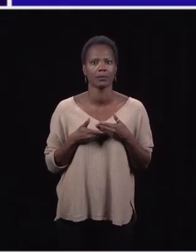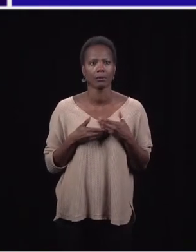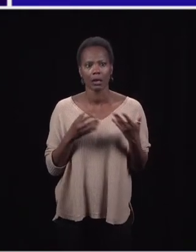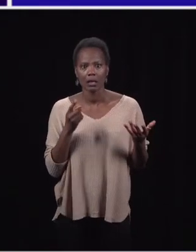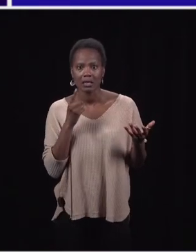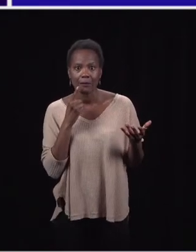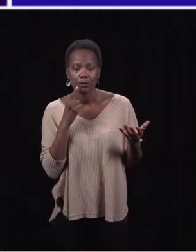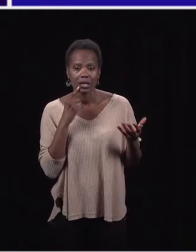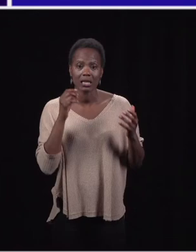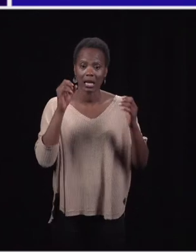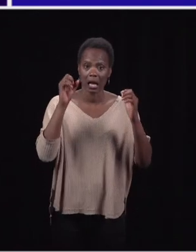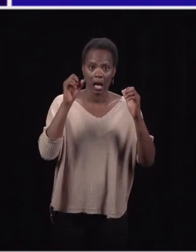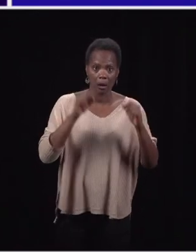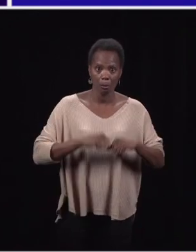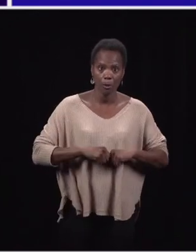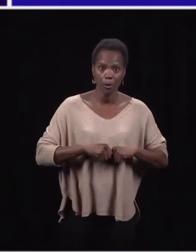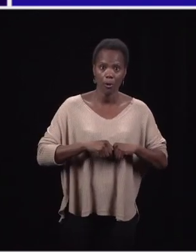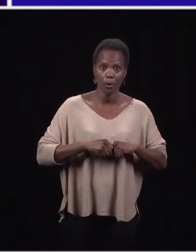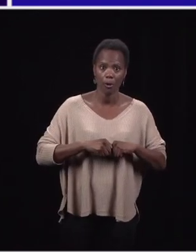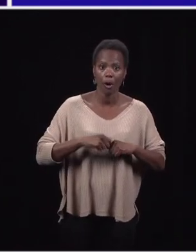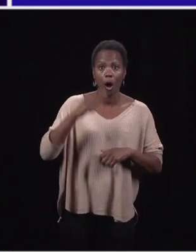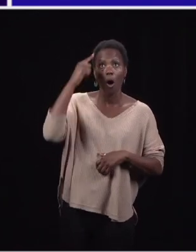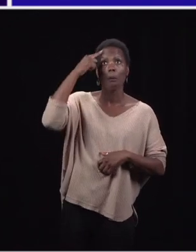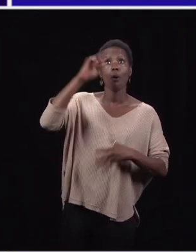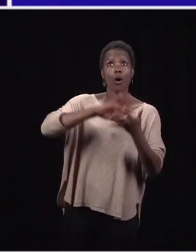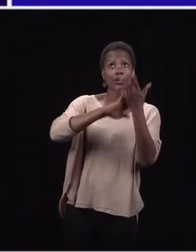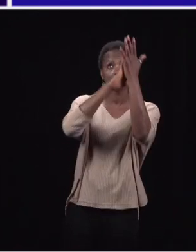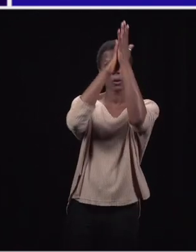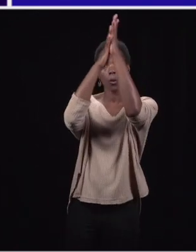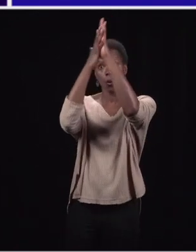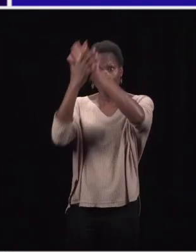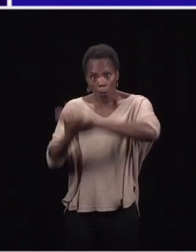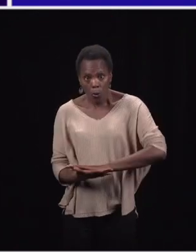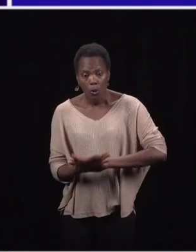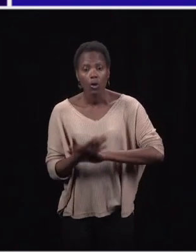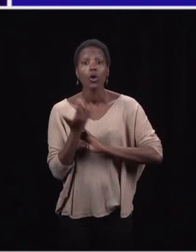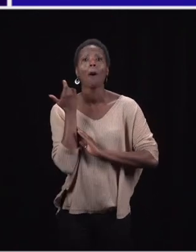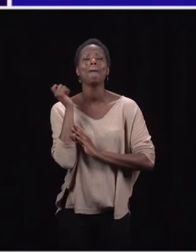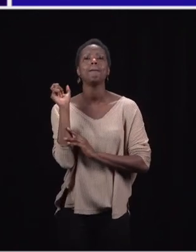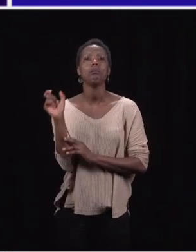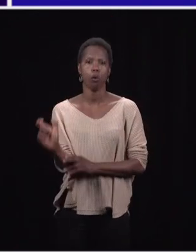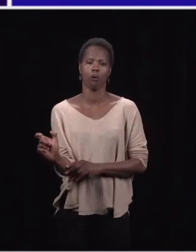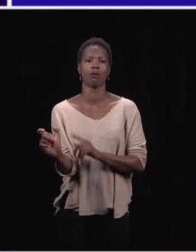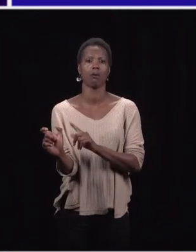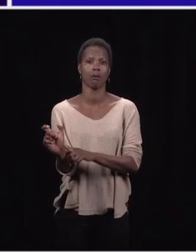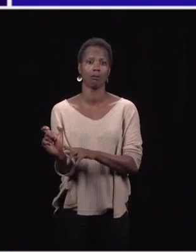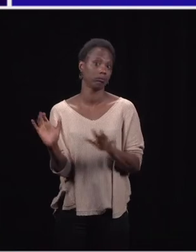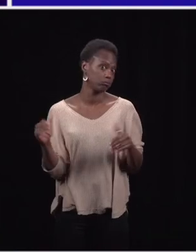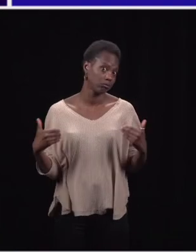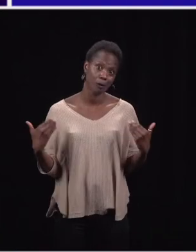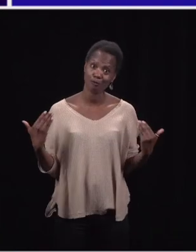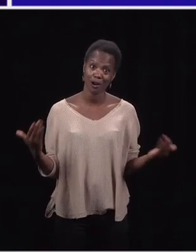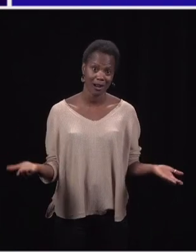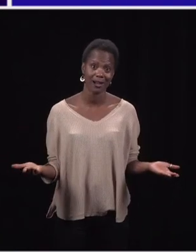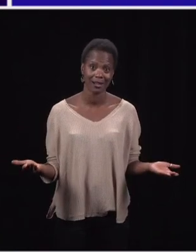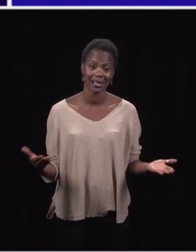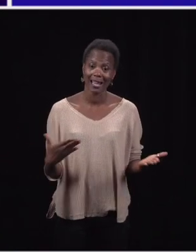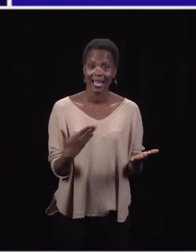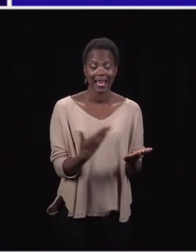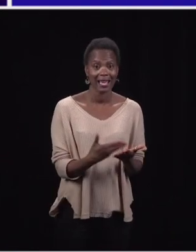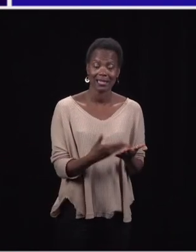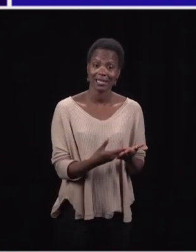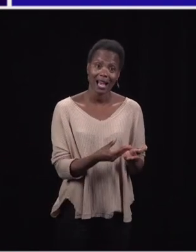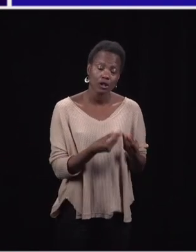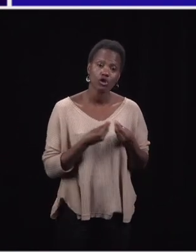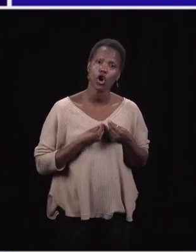transmettre ce qu'il pense ce qu'ils disent en l'occurrence en mot et voilà de cette façon c'est un